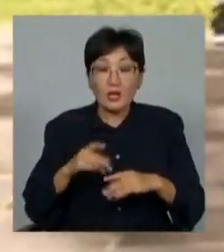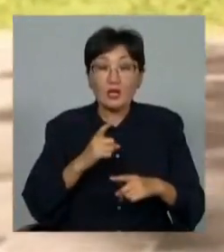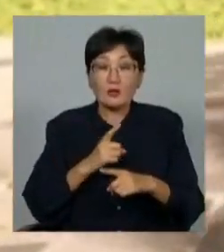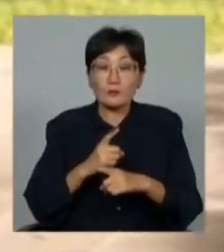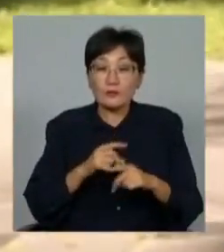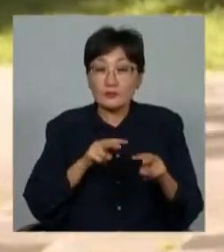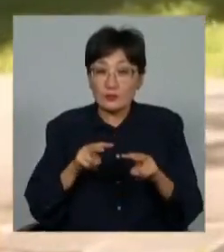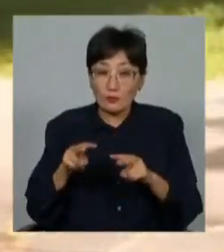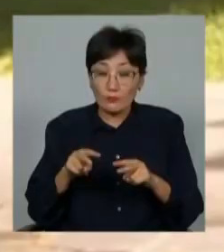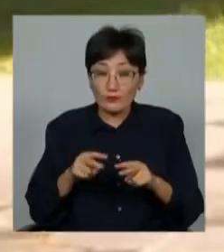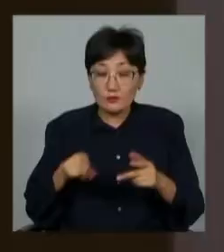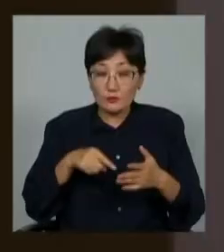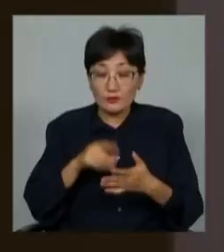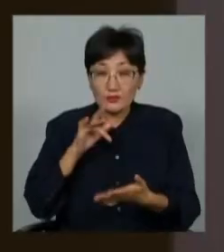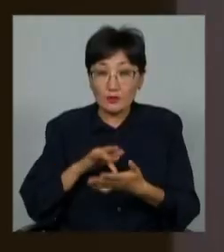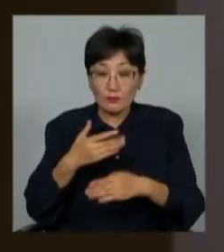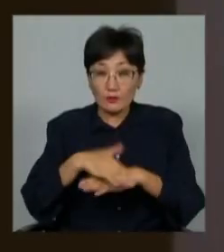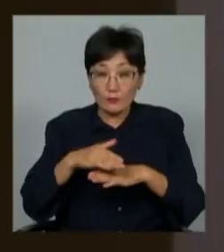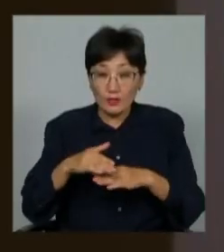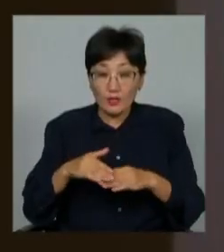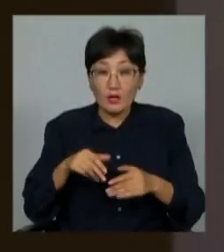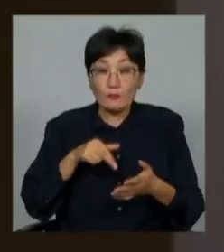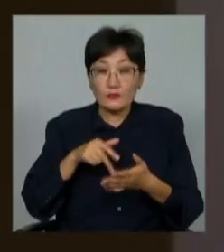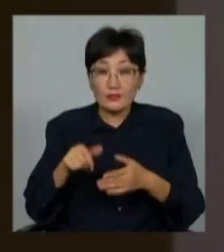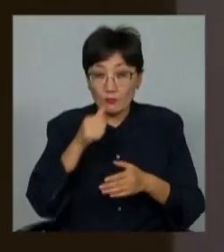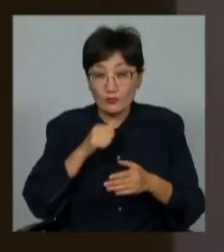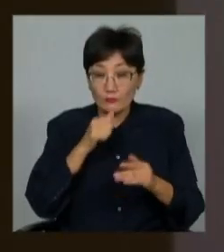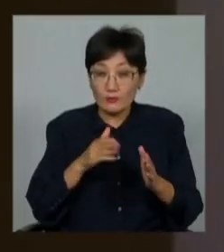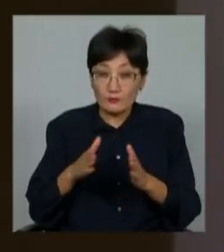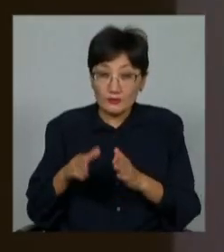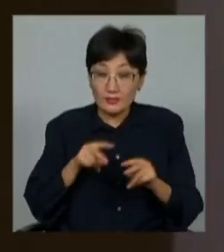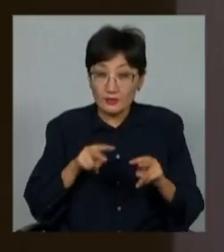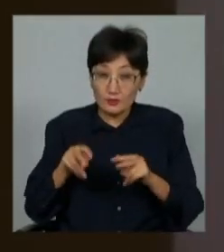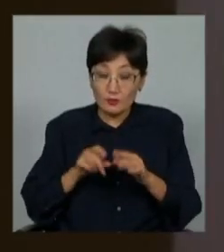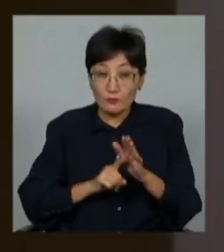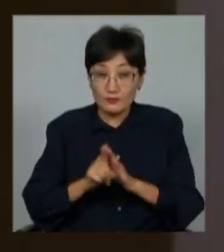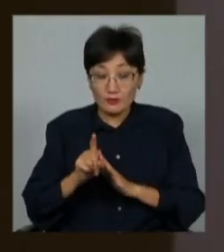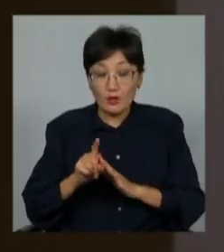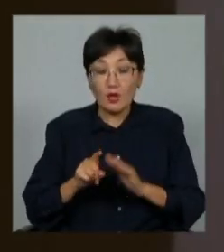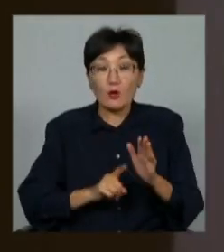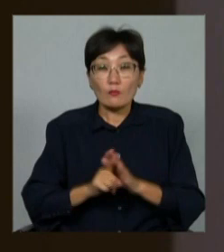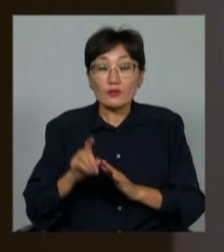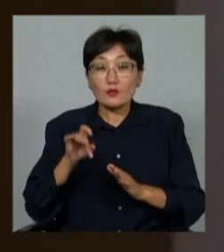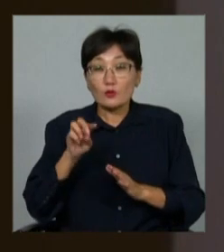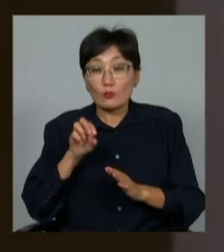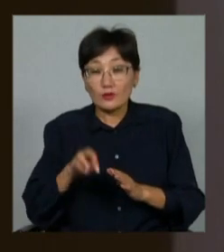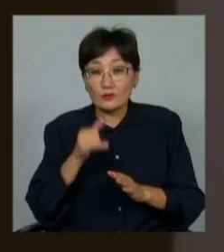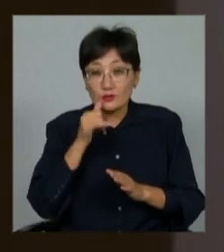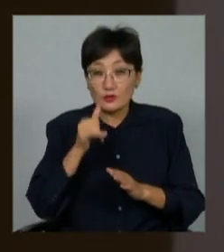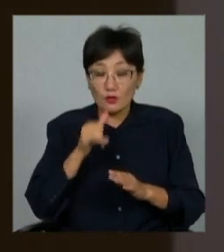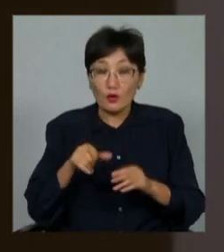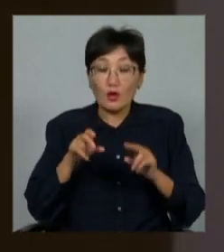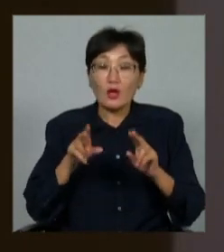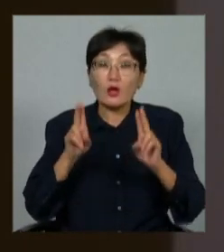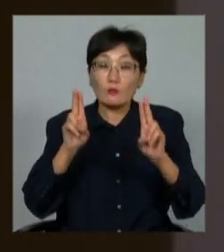бақылайтын болады. Ол қаланың орталық көшелерін аралауға тесттік режимде патрульге шығады. Бастапқыда робот темекі шегушілермен жол